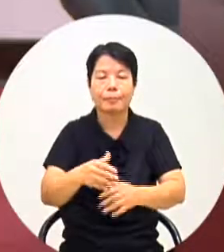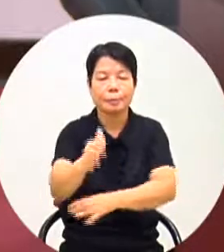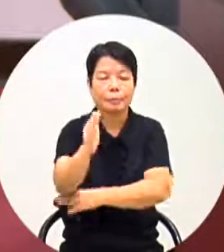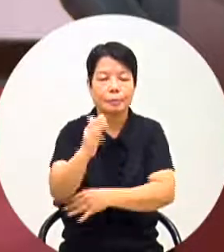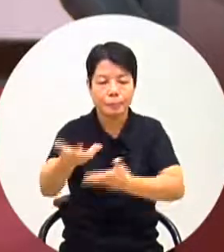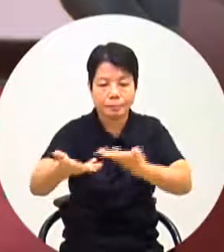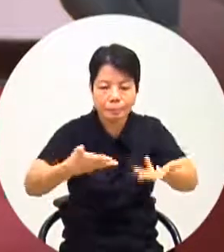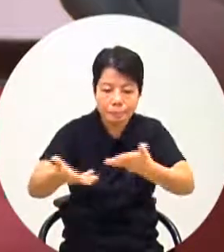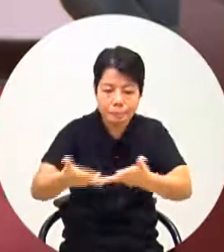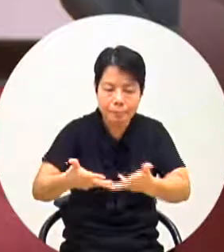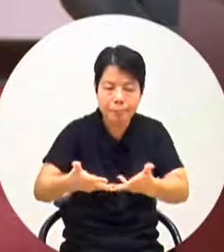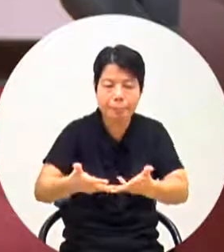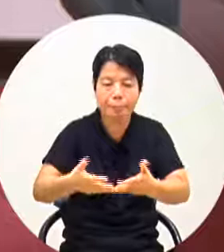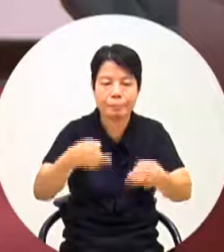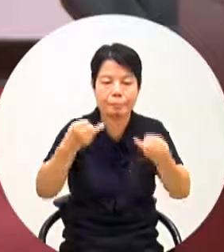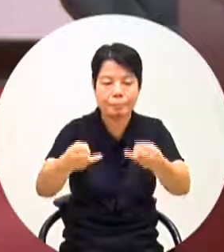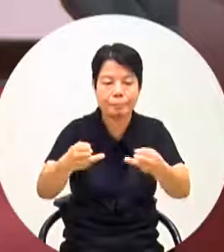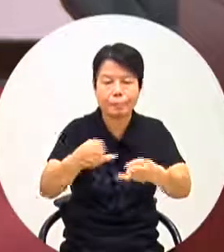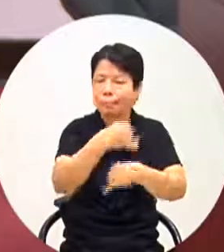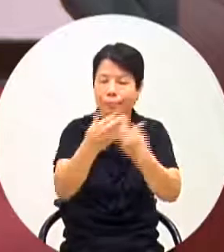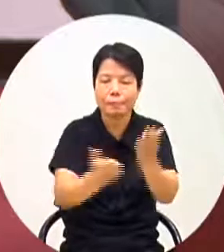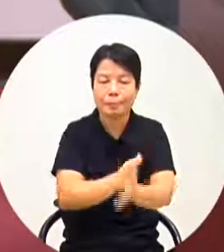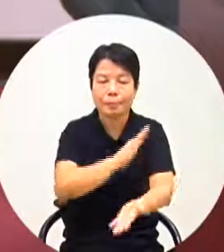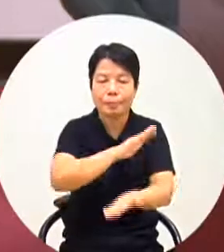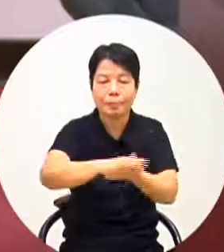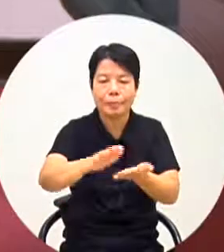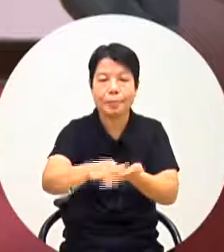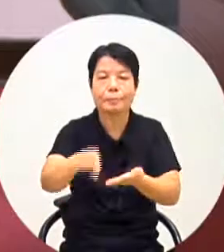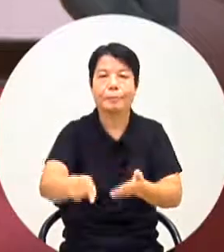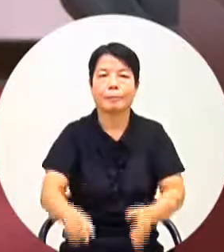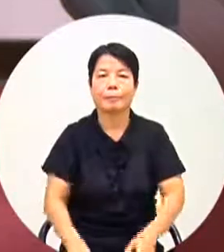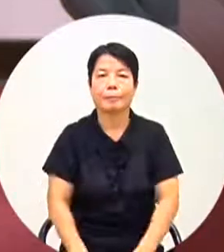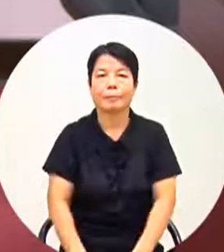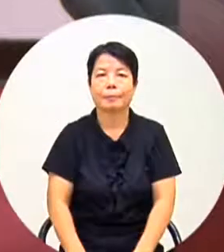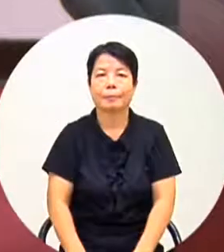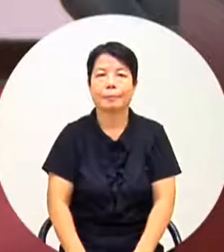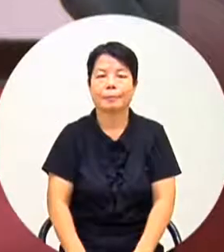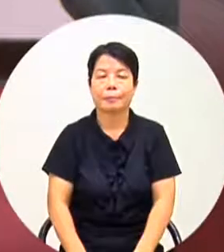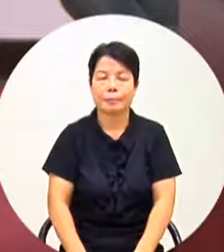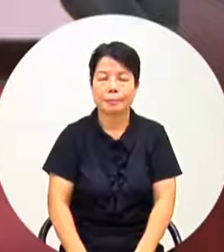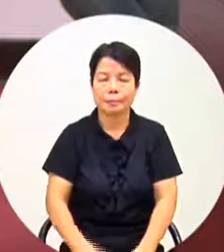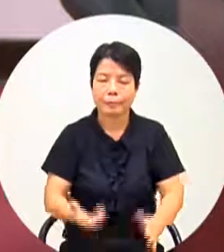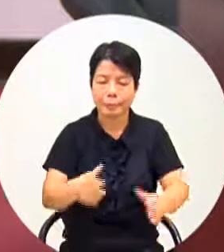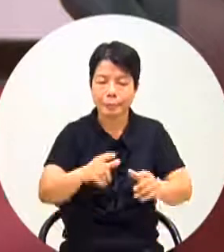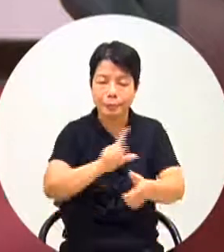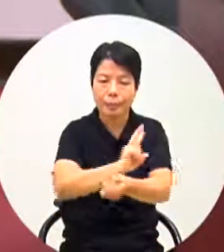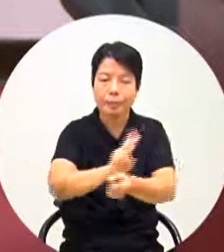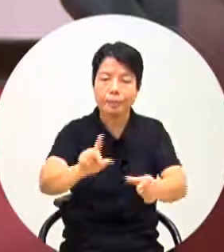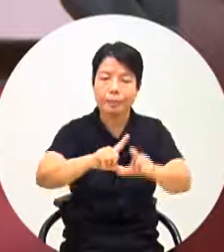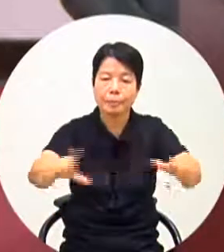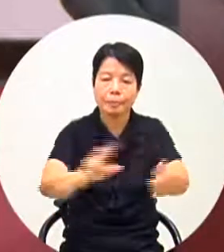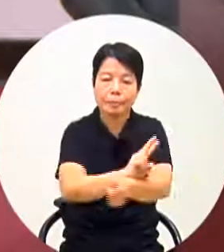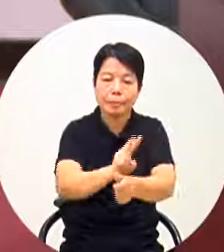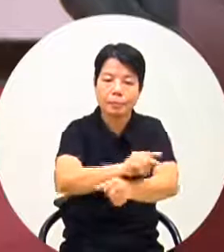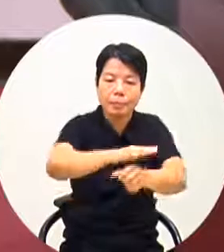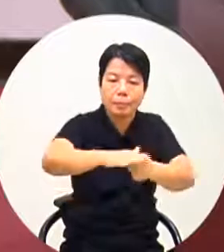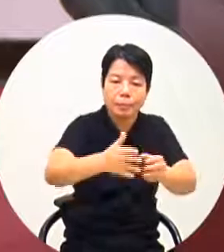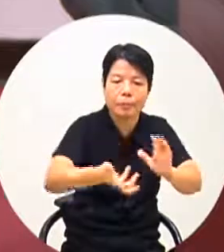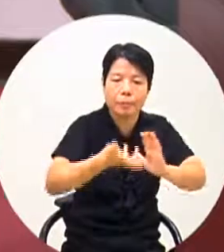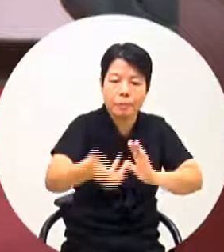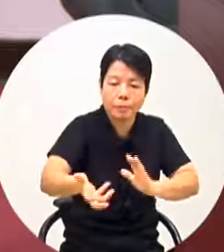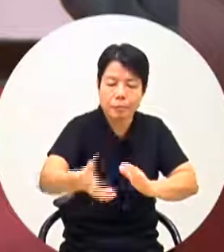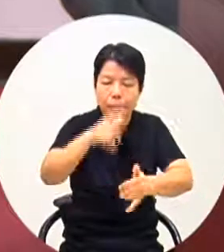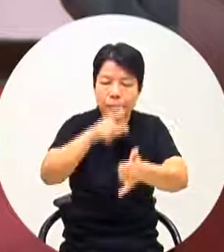大林埔迁村哦，还有一些需要厘清的，我希望局长好好听一下，还有主